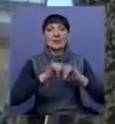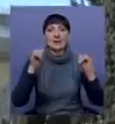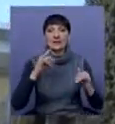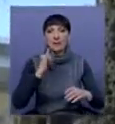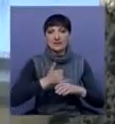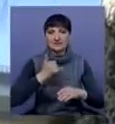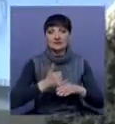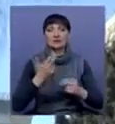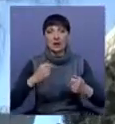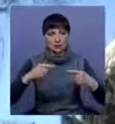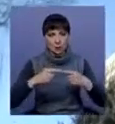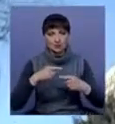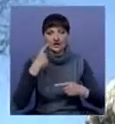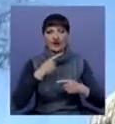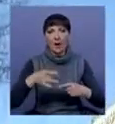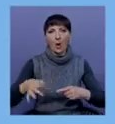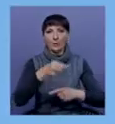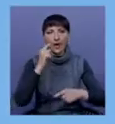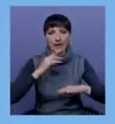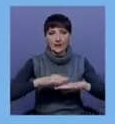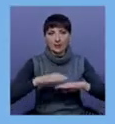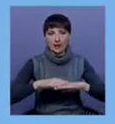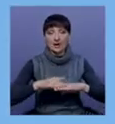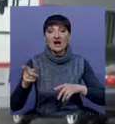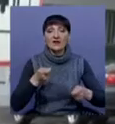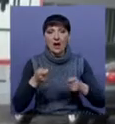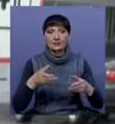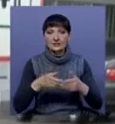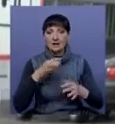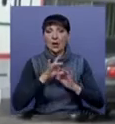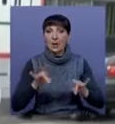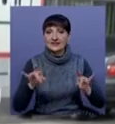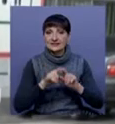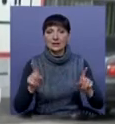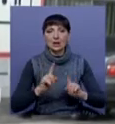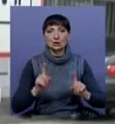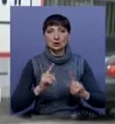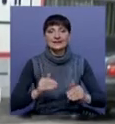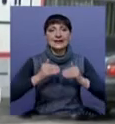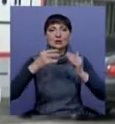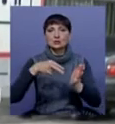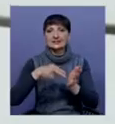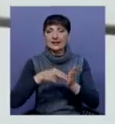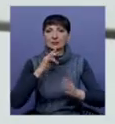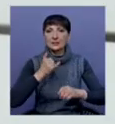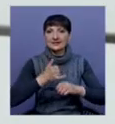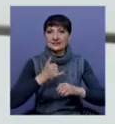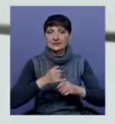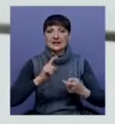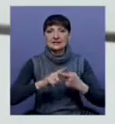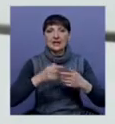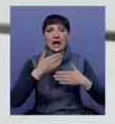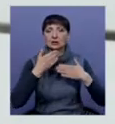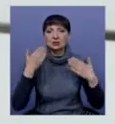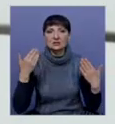горючее, подтвердили и в областном акимате. При этом в местной администрации объяснили, что скачок цен на бензин произошел из-за